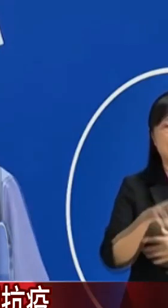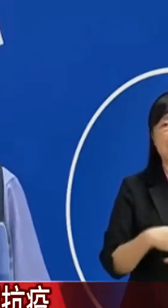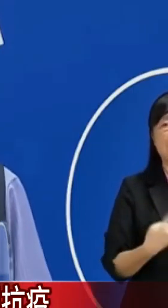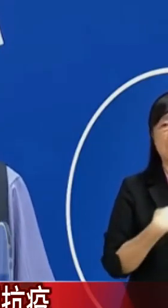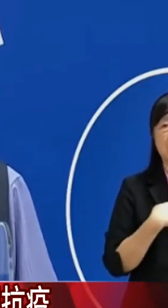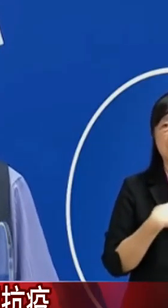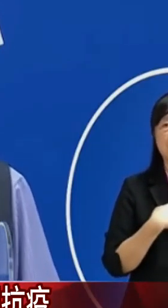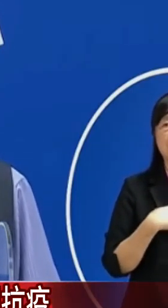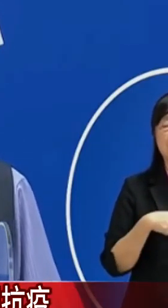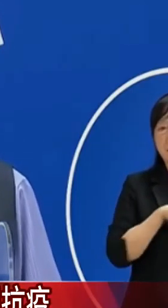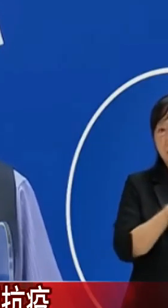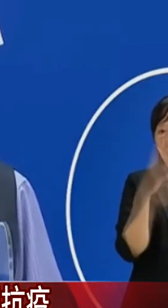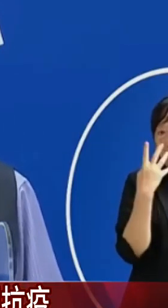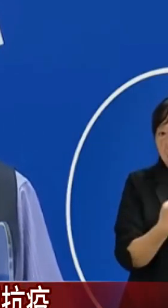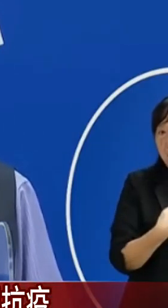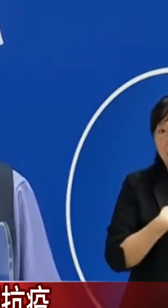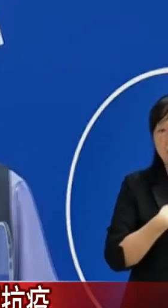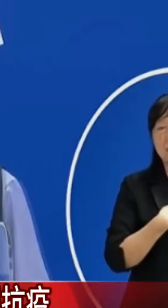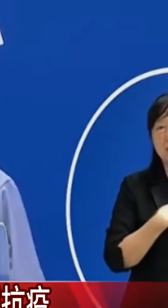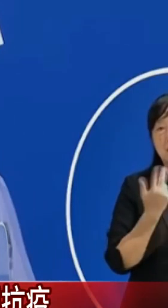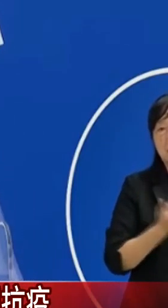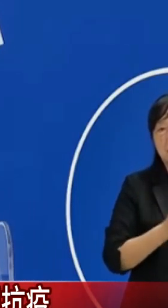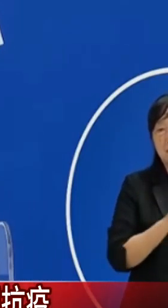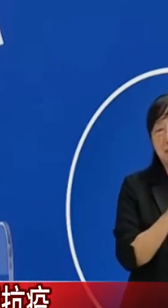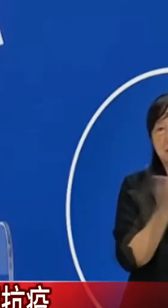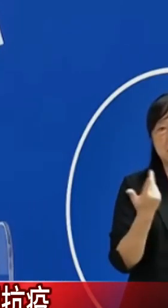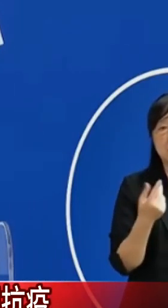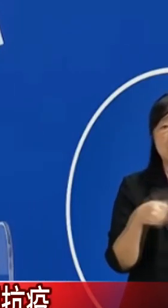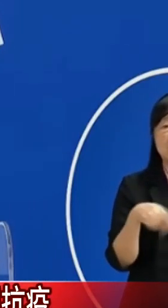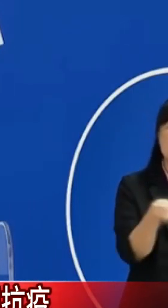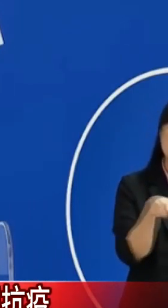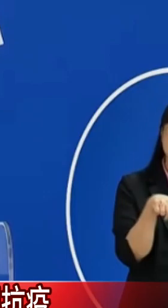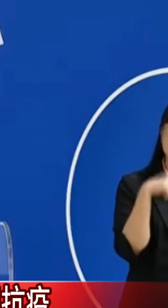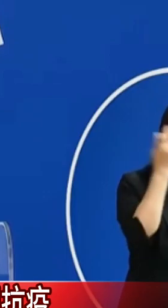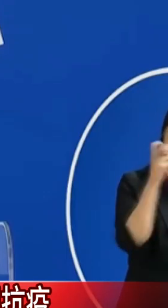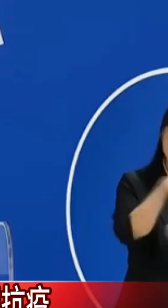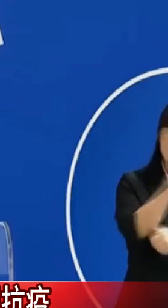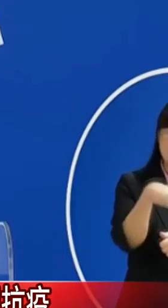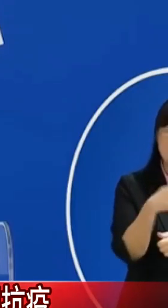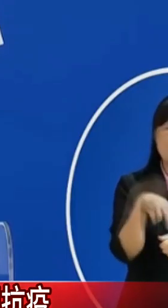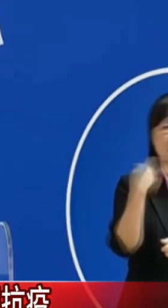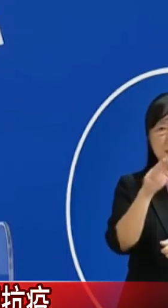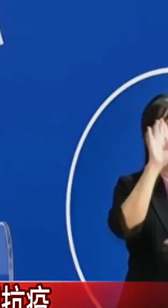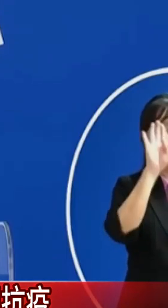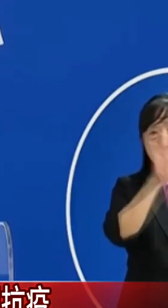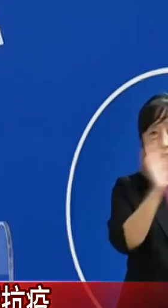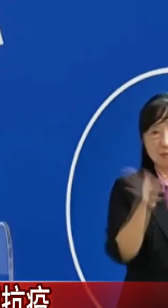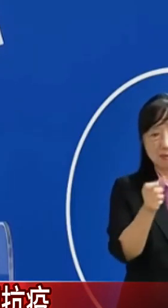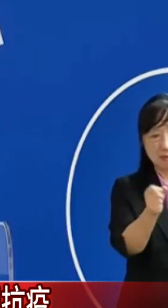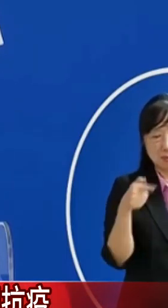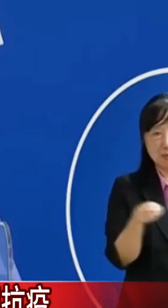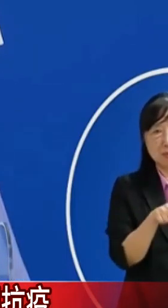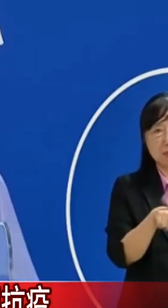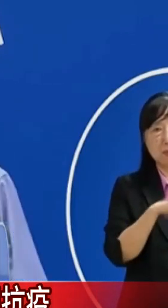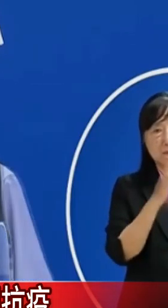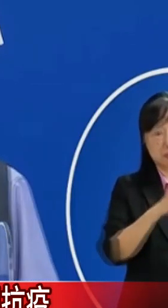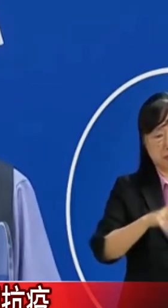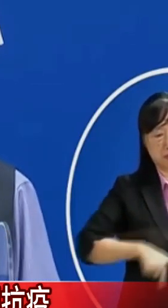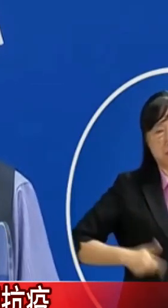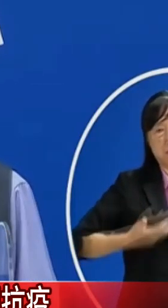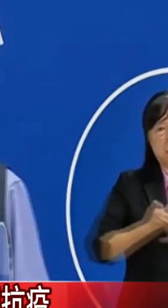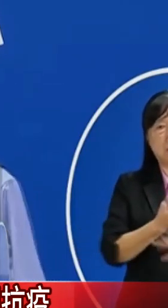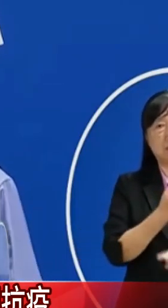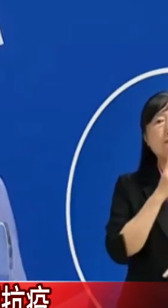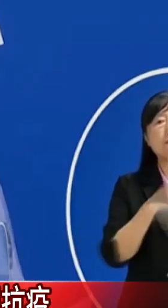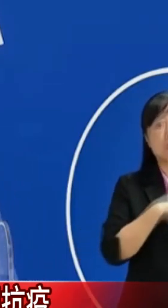专业学经历，无论在平常守护社区民众的健康，还有在疫情严峻的时候勇敢投入防疫的战